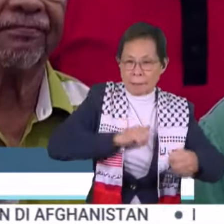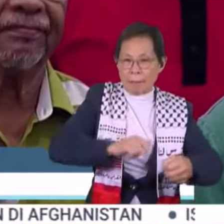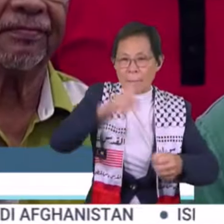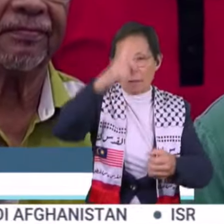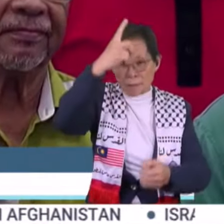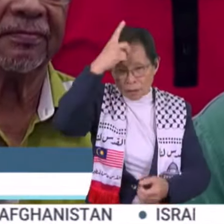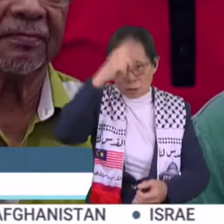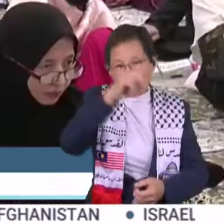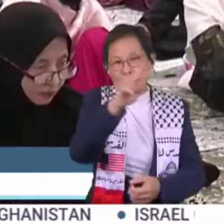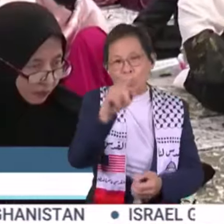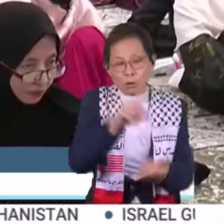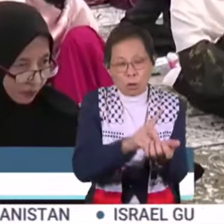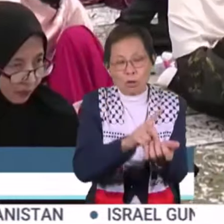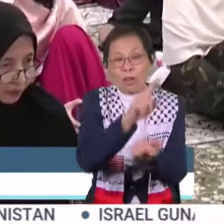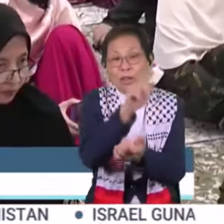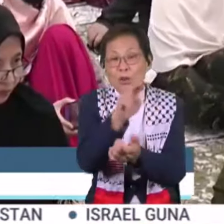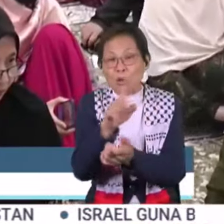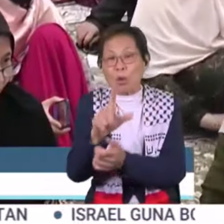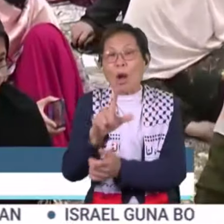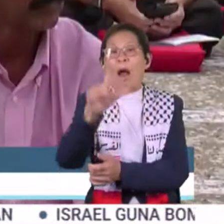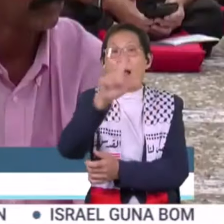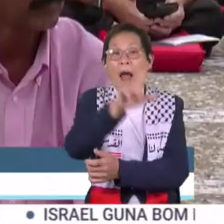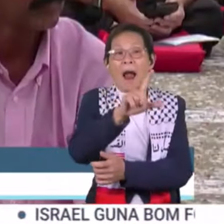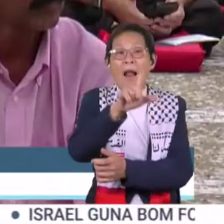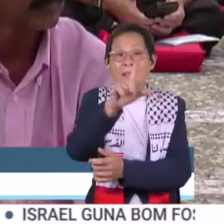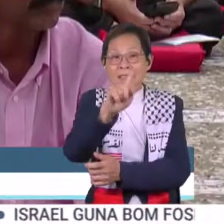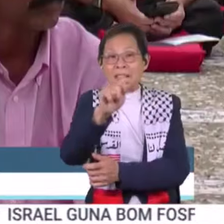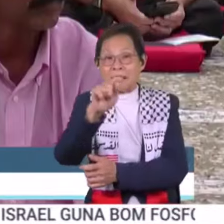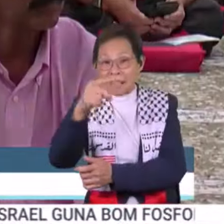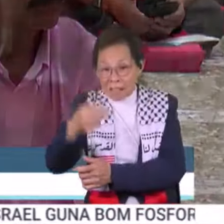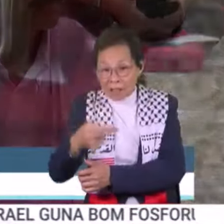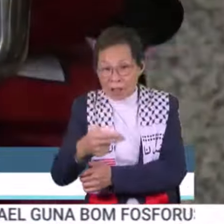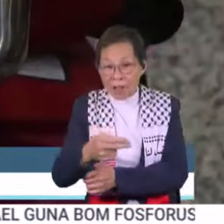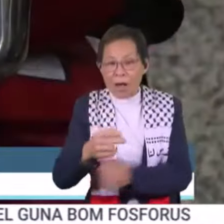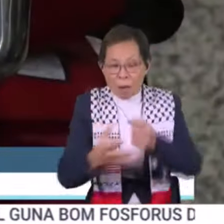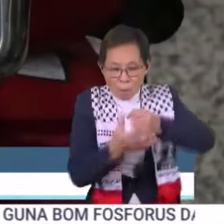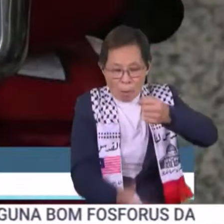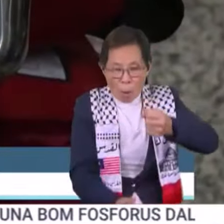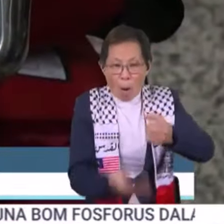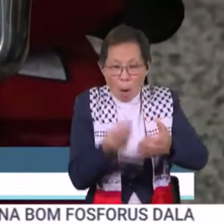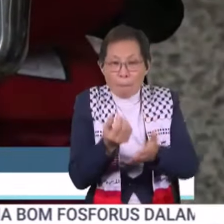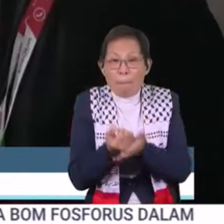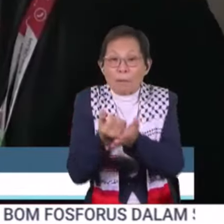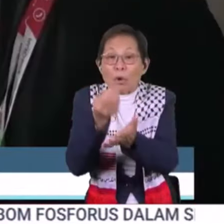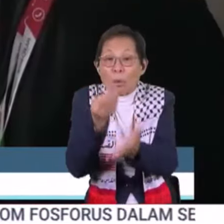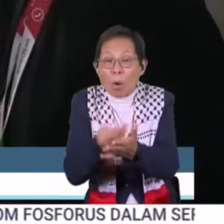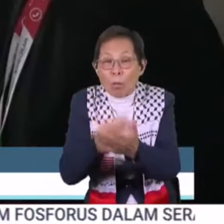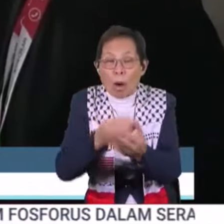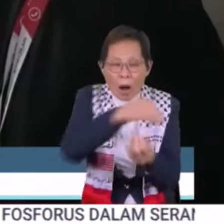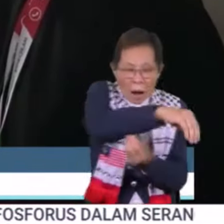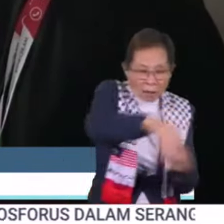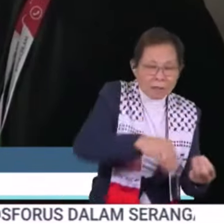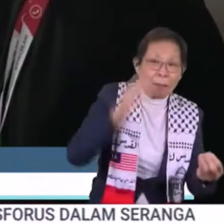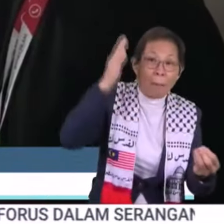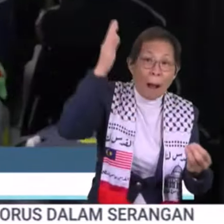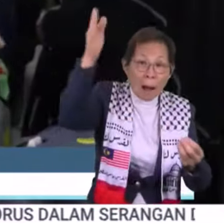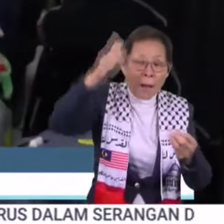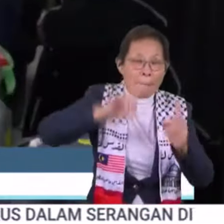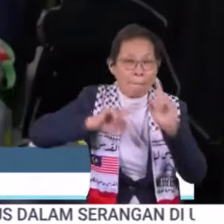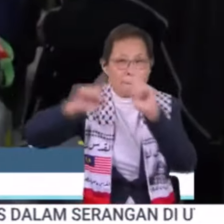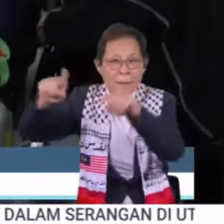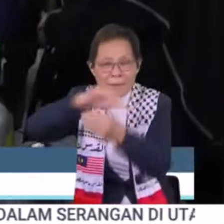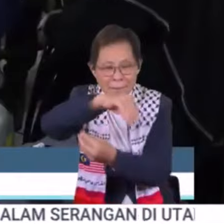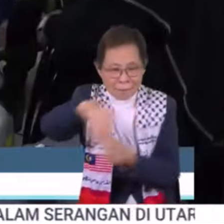Agama Dr. Zulkifli Hassan berkata Lembaga Tabung Haji memperuntukkan bantuan kewangan haji Hafiz kepada bakal jemaah